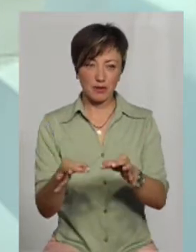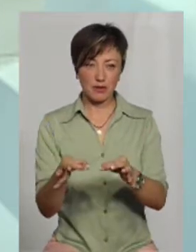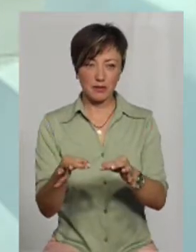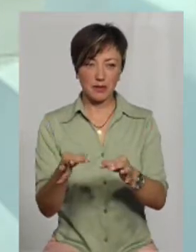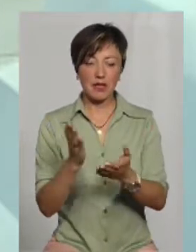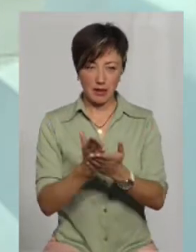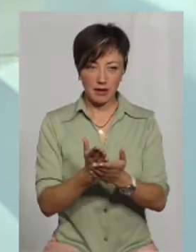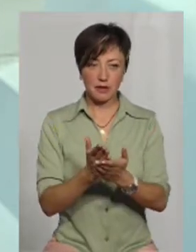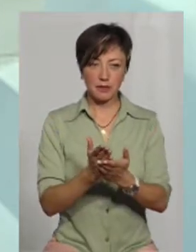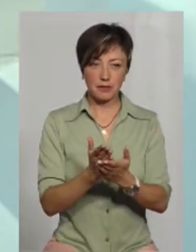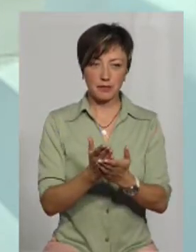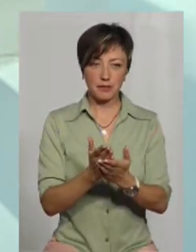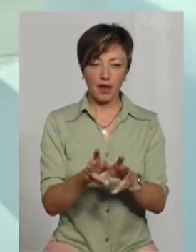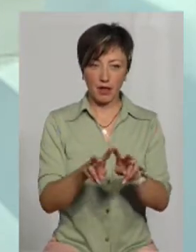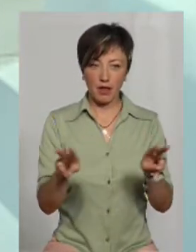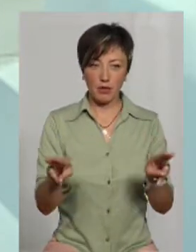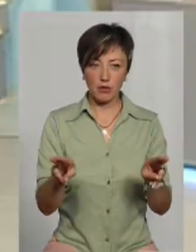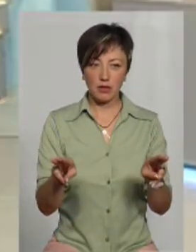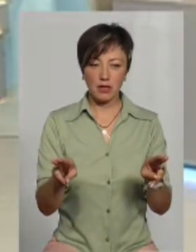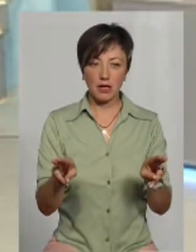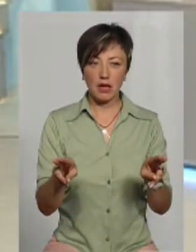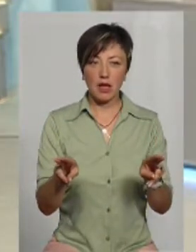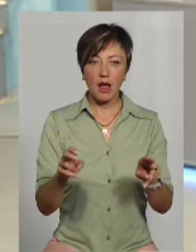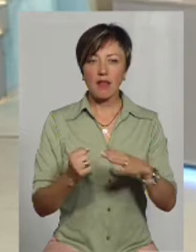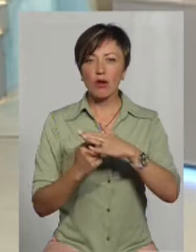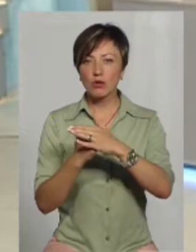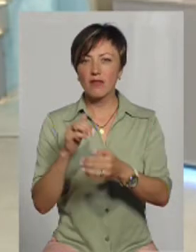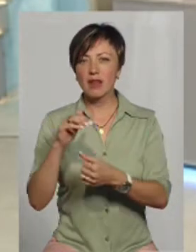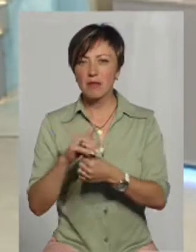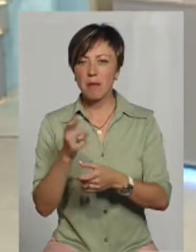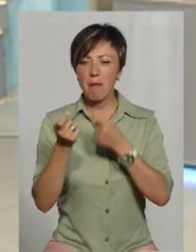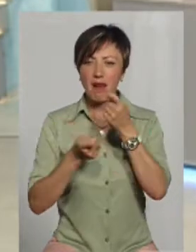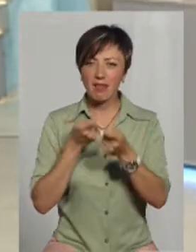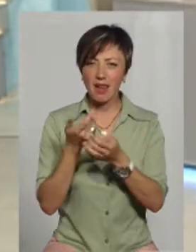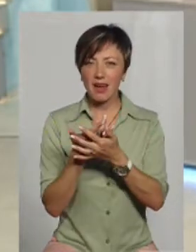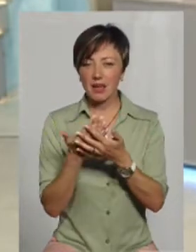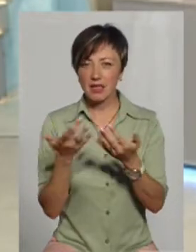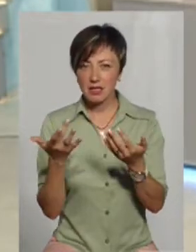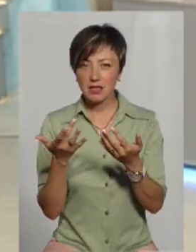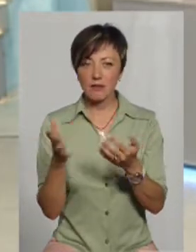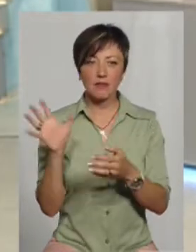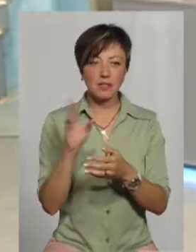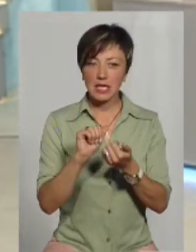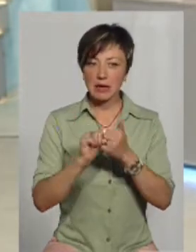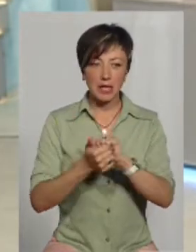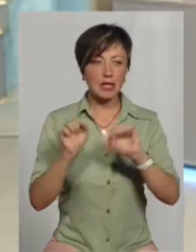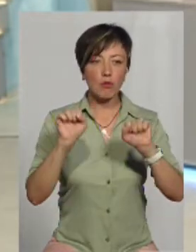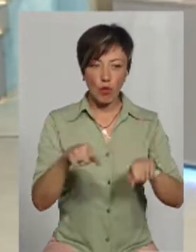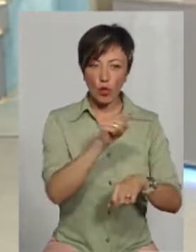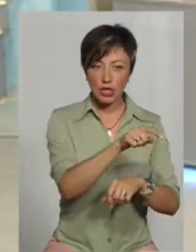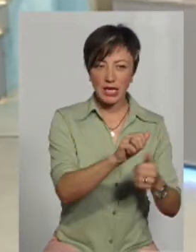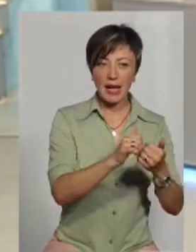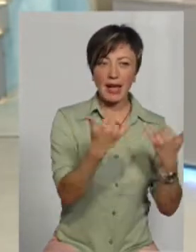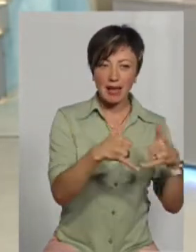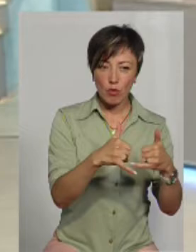синтетичним є аналоги органічні. Вони на основі грибків, бактерій. Ну, майже все замінити. І я знаю,